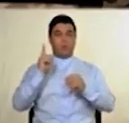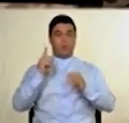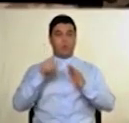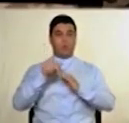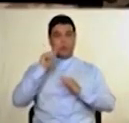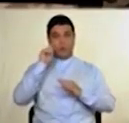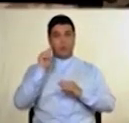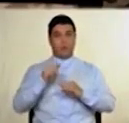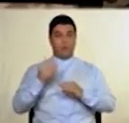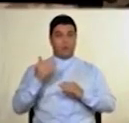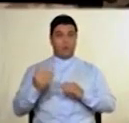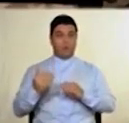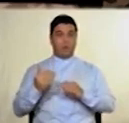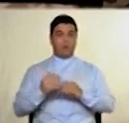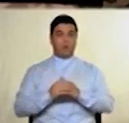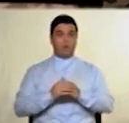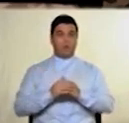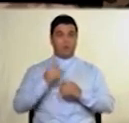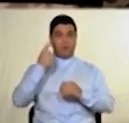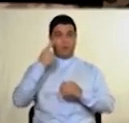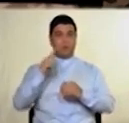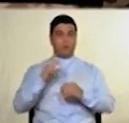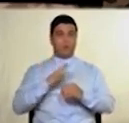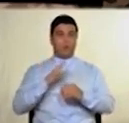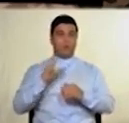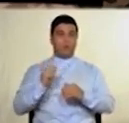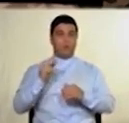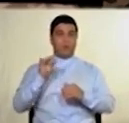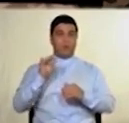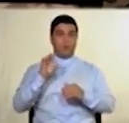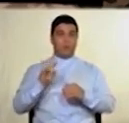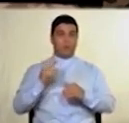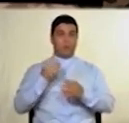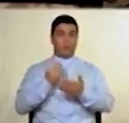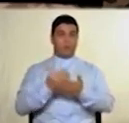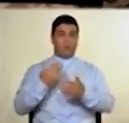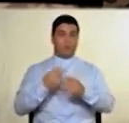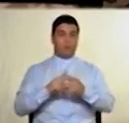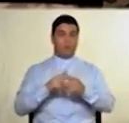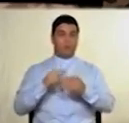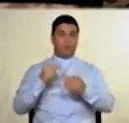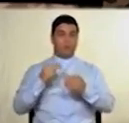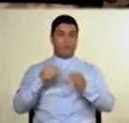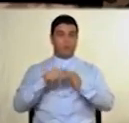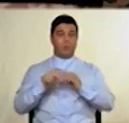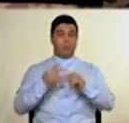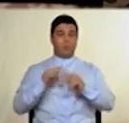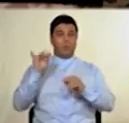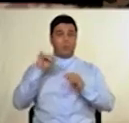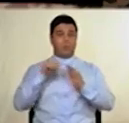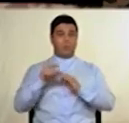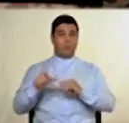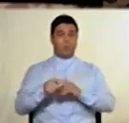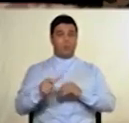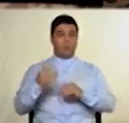Xitoyda ipak, demak, kashf qilingan va ipak qimmatbaho mahsulot sifatida ushbu qadimgi